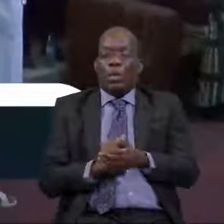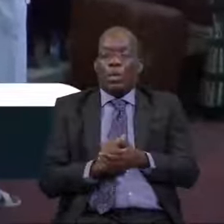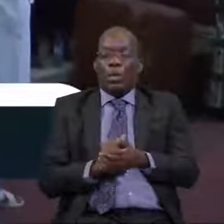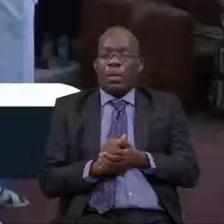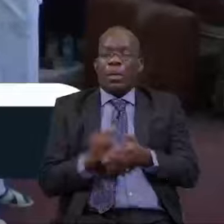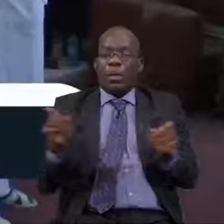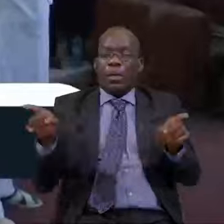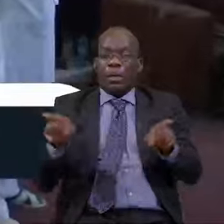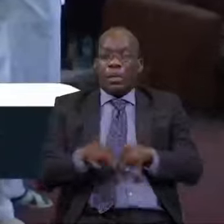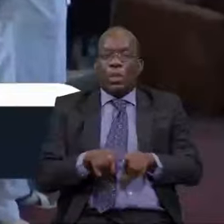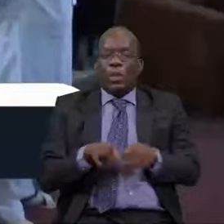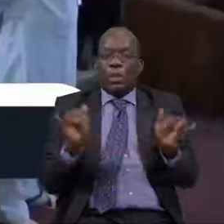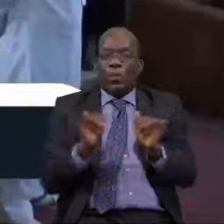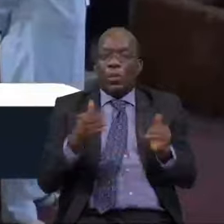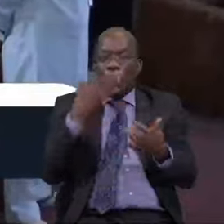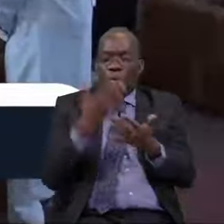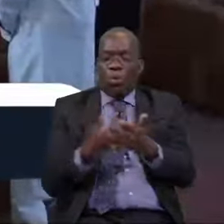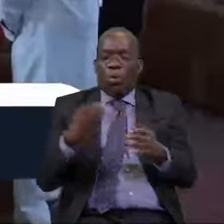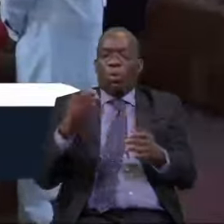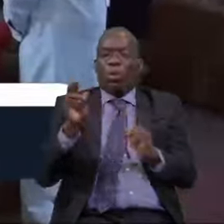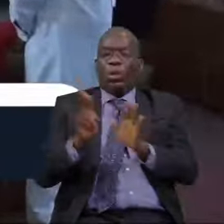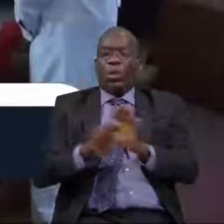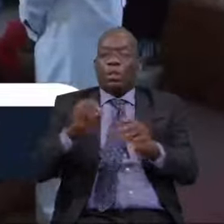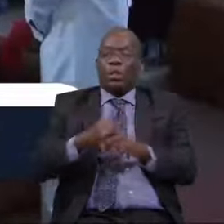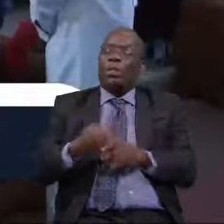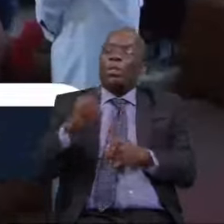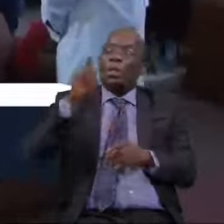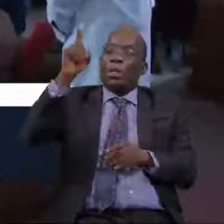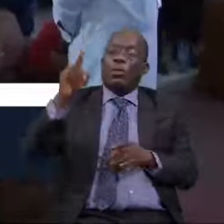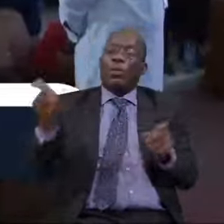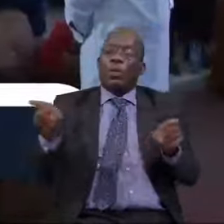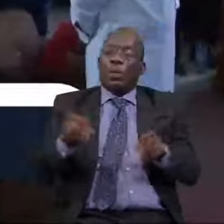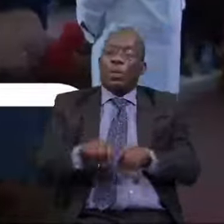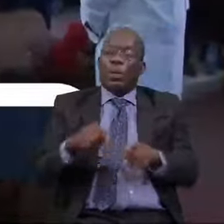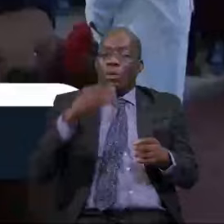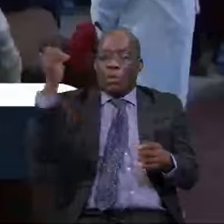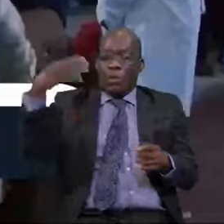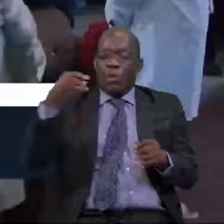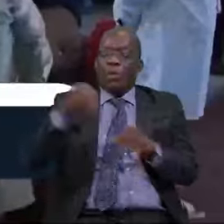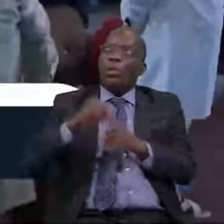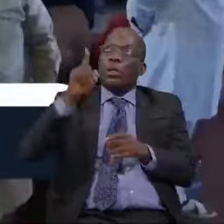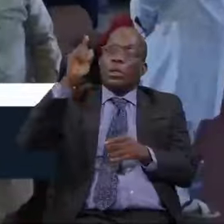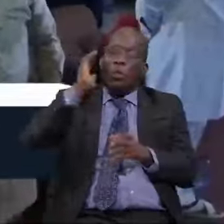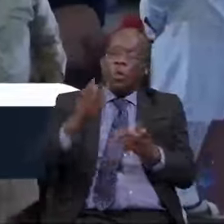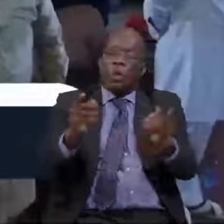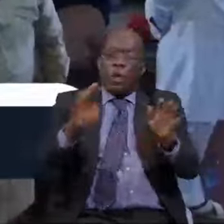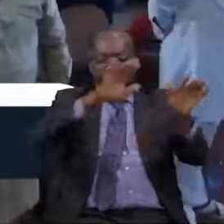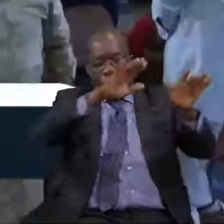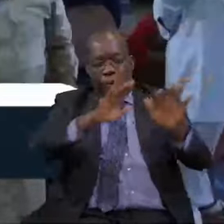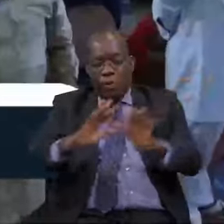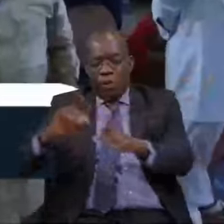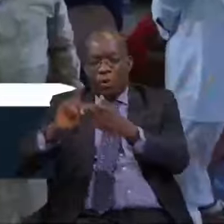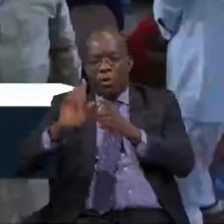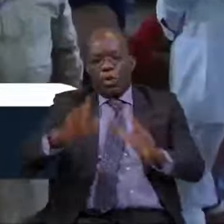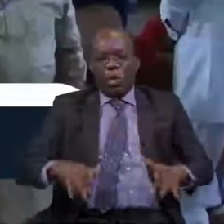la même bonté, la même grâce en lui coule à votre vie. Dès que vous dites